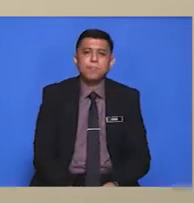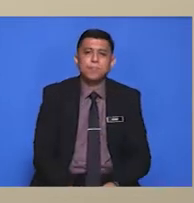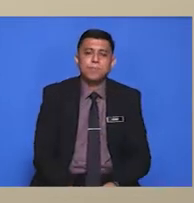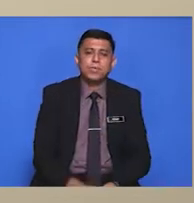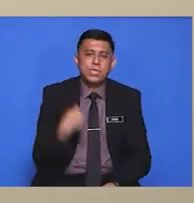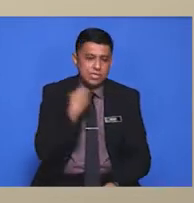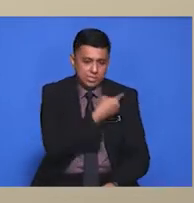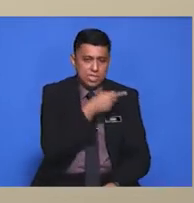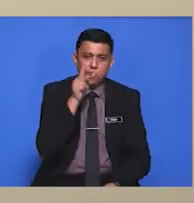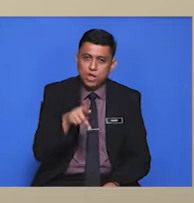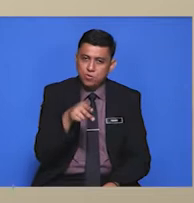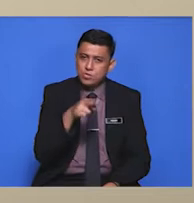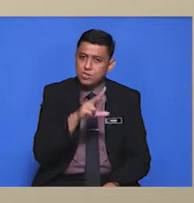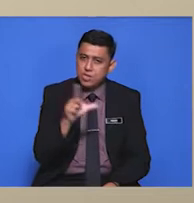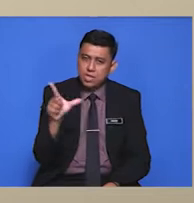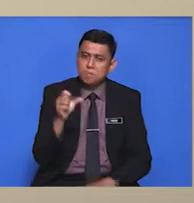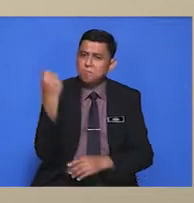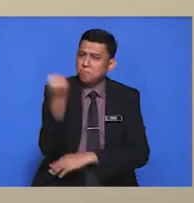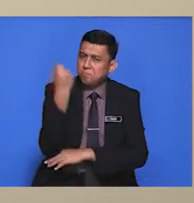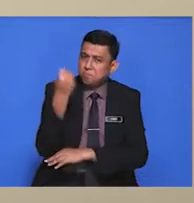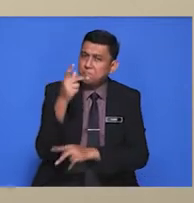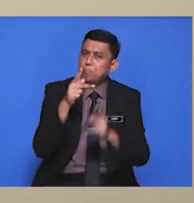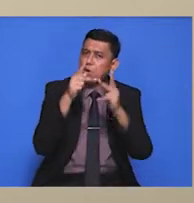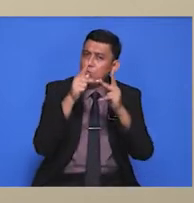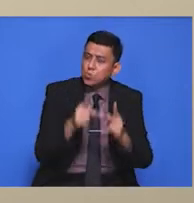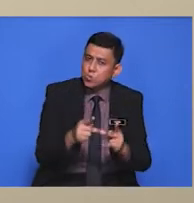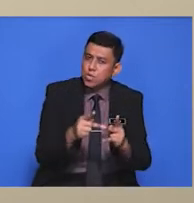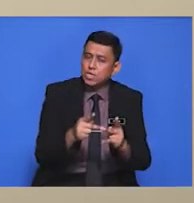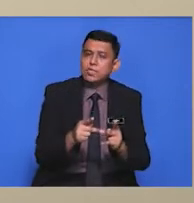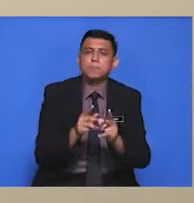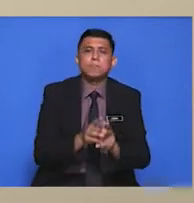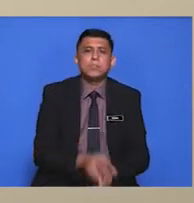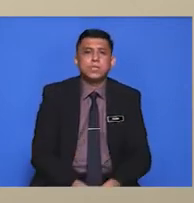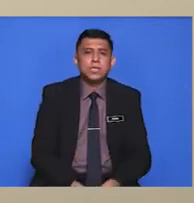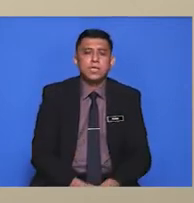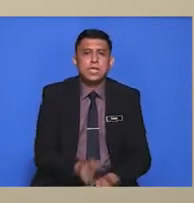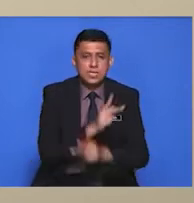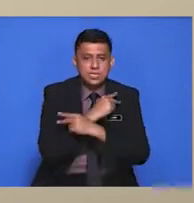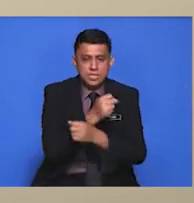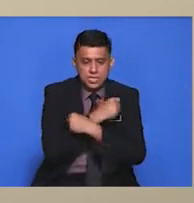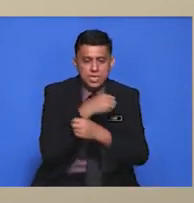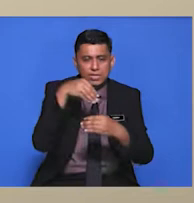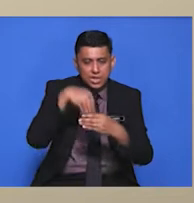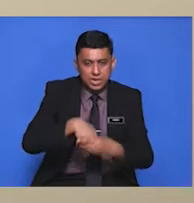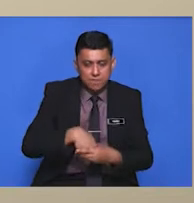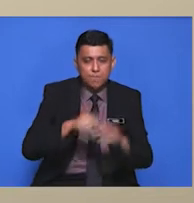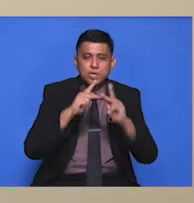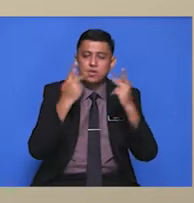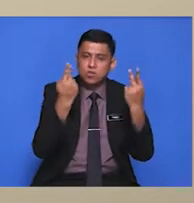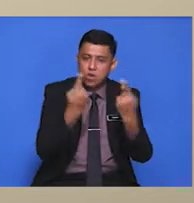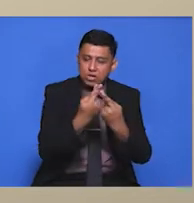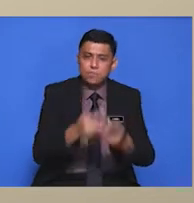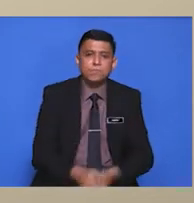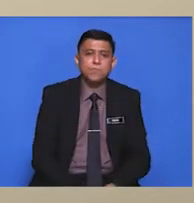ialah kita haruslah sentiasa mengukuhkan kasih sayang dalam keluarga. Pernyataan